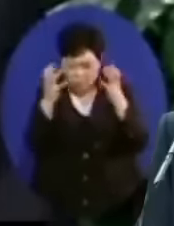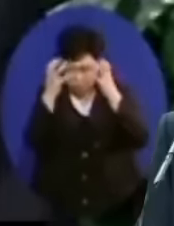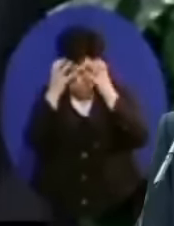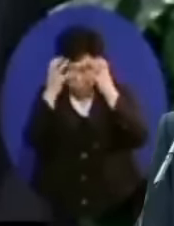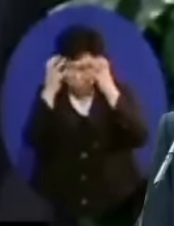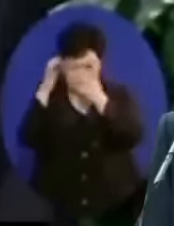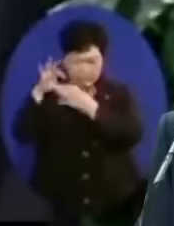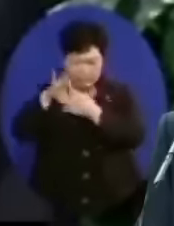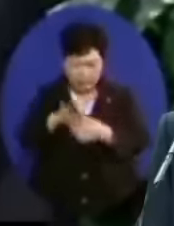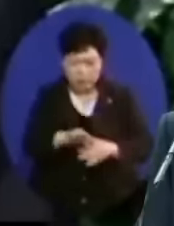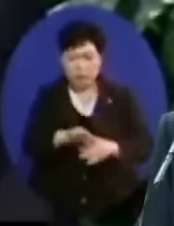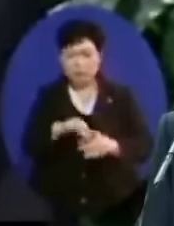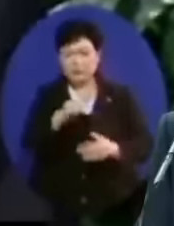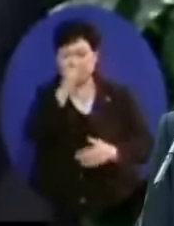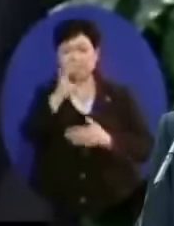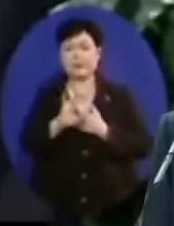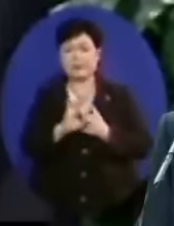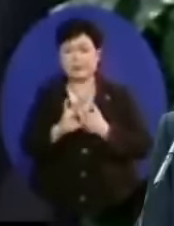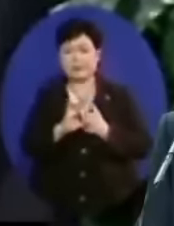계속하면